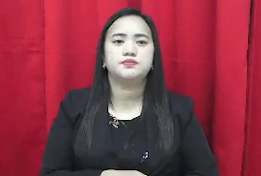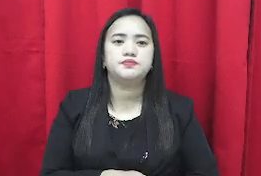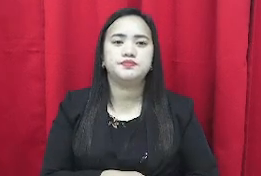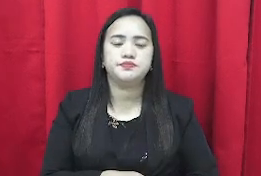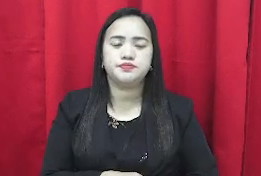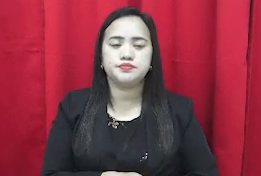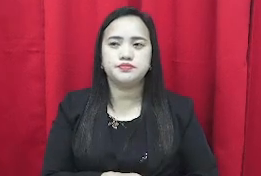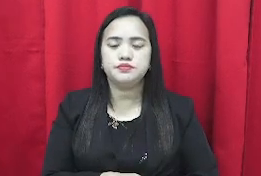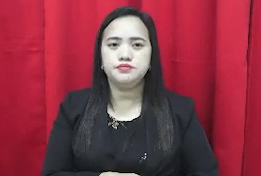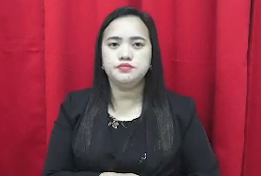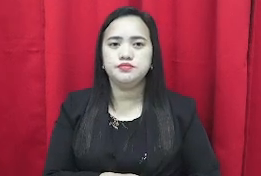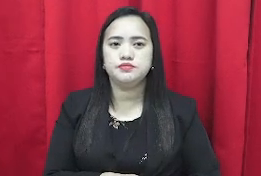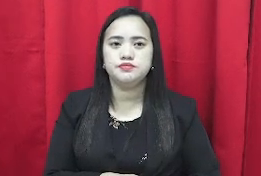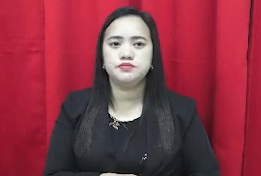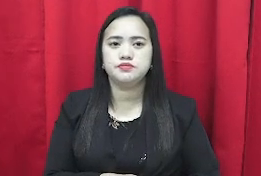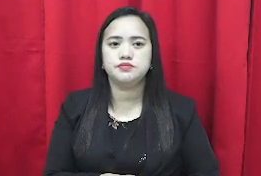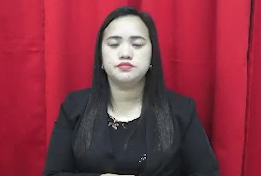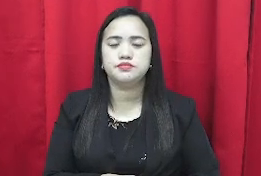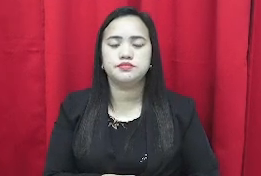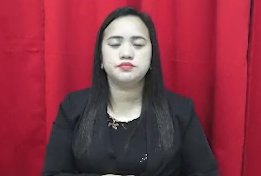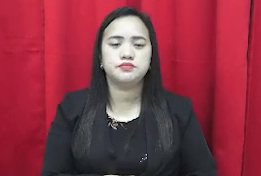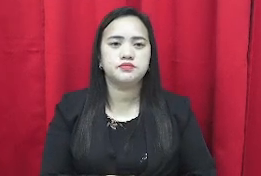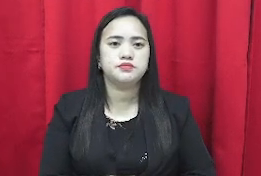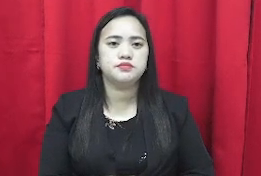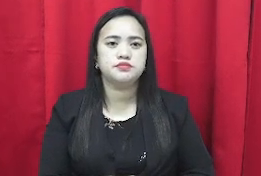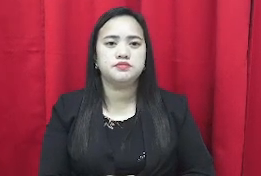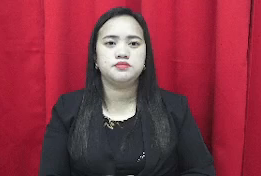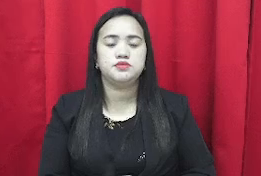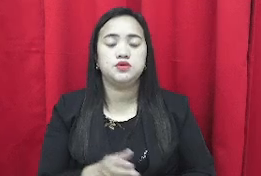sa flesh and blood a